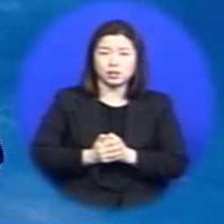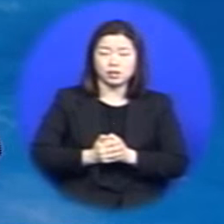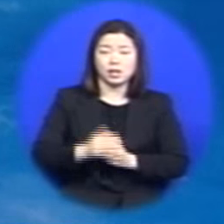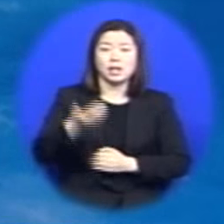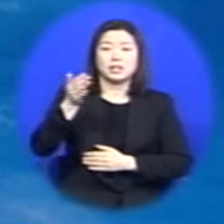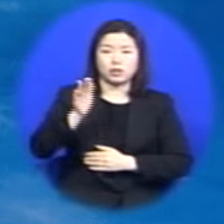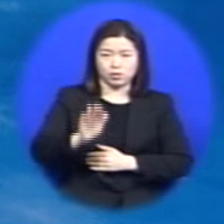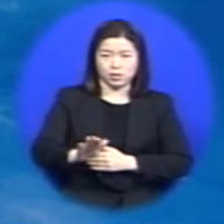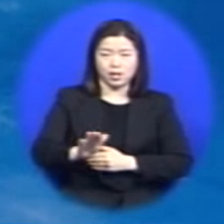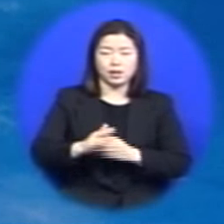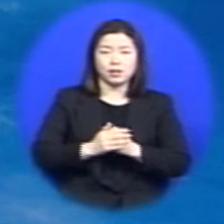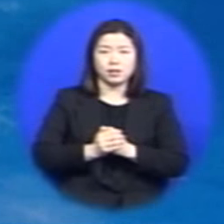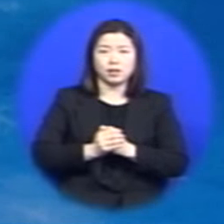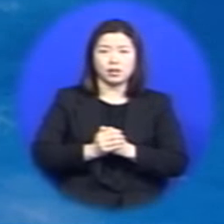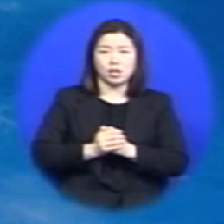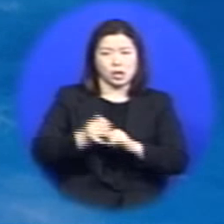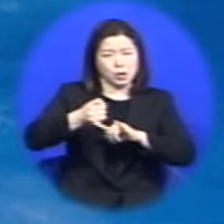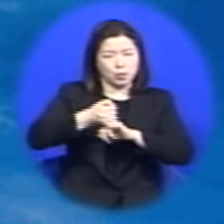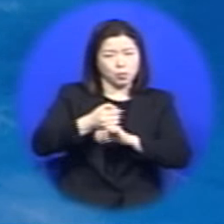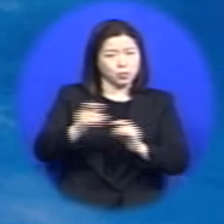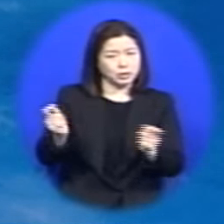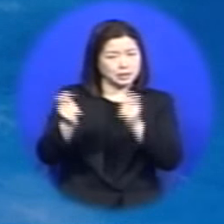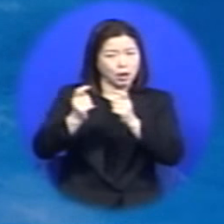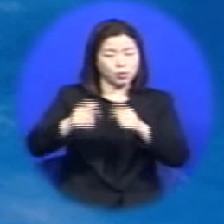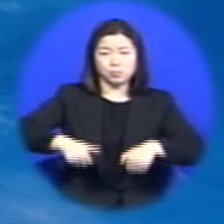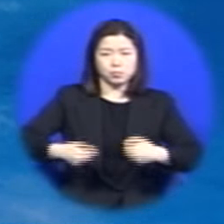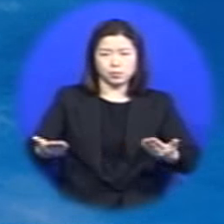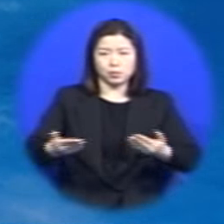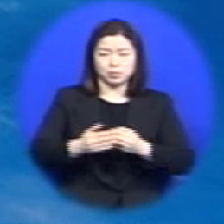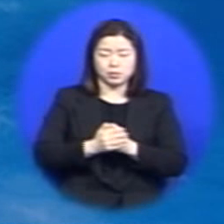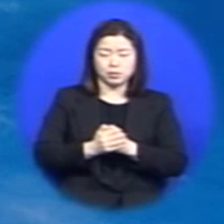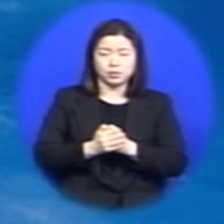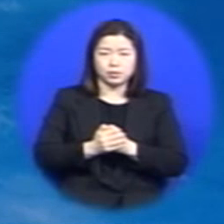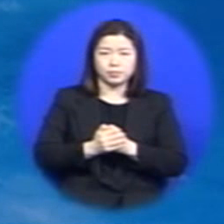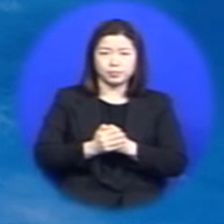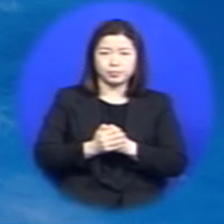그런데 꼭 싸울 필요는 없다는 겁니다.